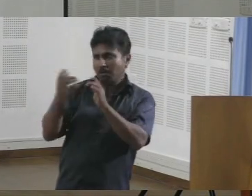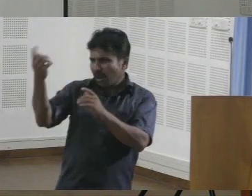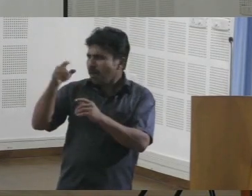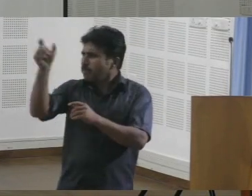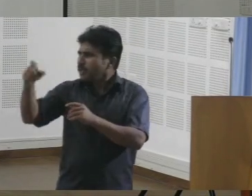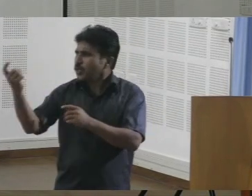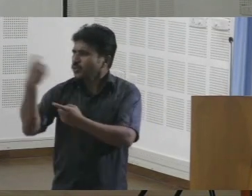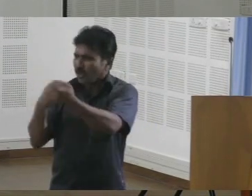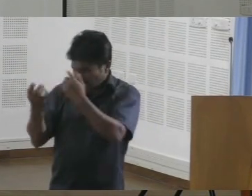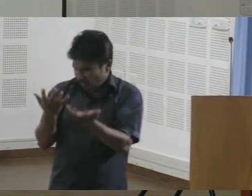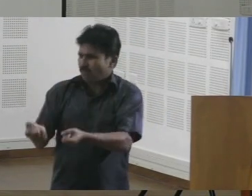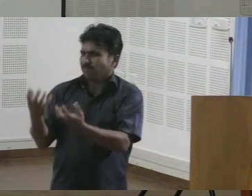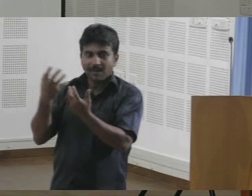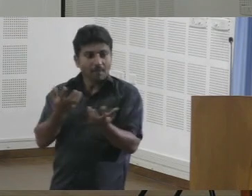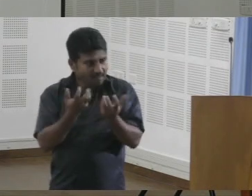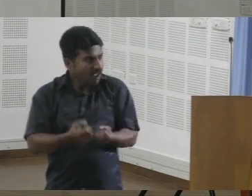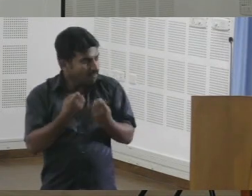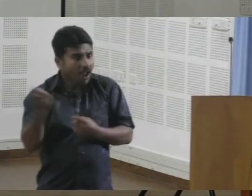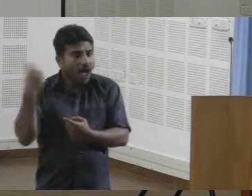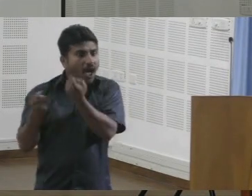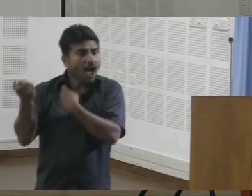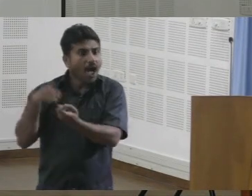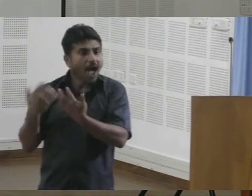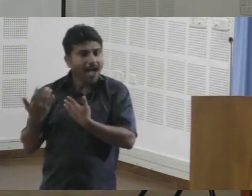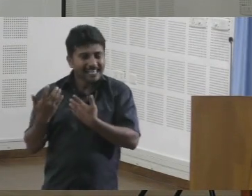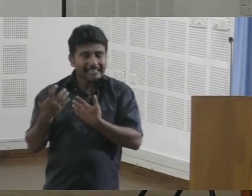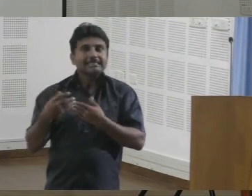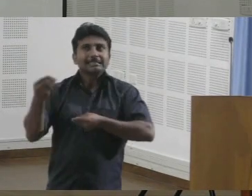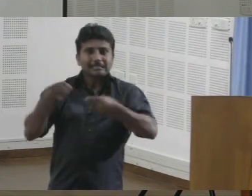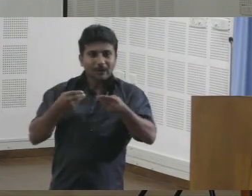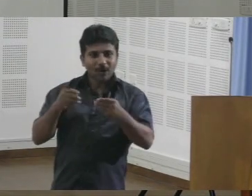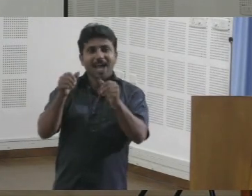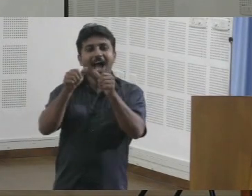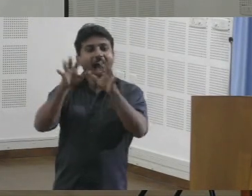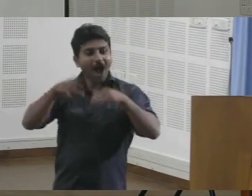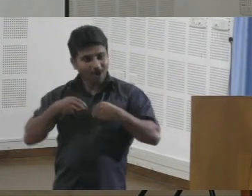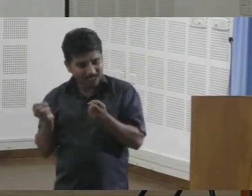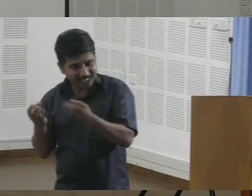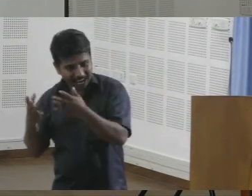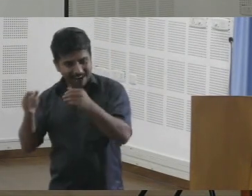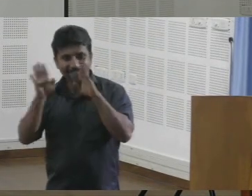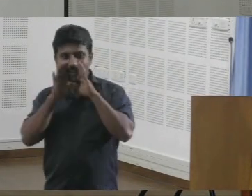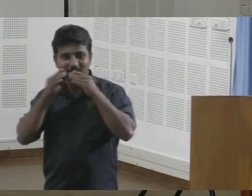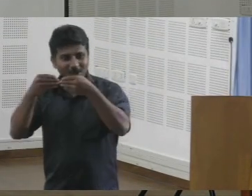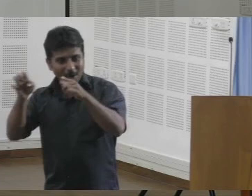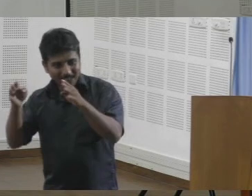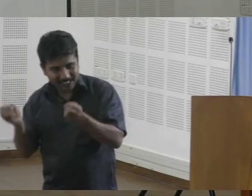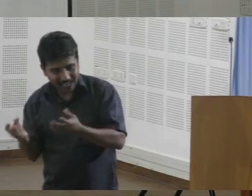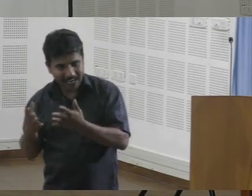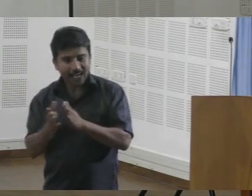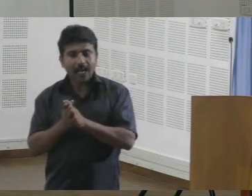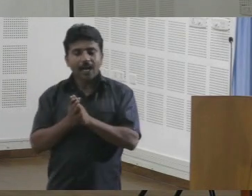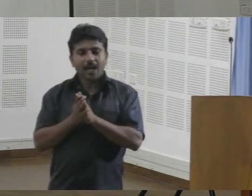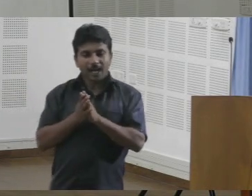പ്രൊഡക്ട്സ് ചോദിച്ചുകൊണ്ടിരിക്കുമ്പോൾ ഞങ്ങൾ അങ്ങനെ ഒരു ഷോപ്പൊക്കെ ഇട്ട് തുറന്നു. അവന് തന്നെ ഒരു അക്കൗണ്ട് ഉണ്ടാക്കി. അപ്പോൾ അവന് ഇപ്പോൾ ശരിക്കും പറഞ്ഞാൽ